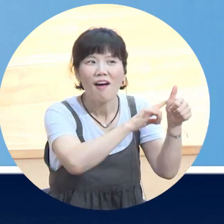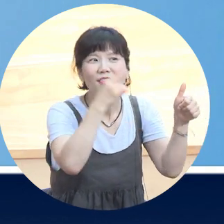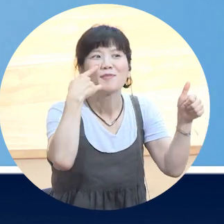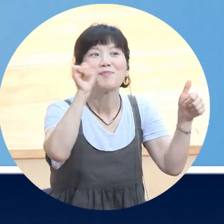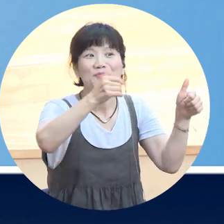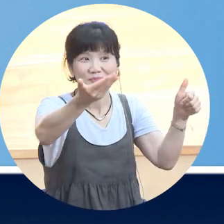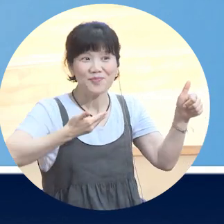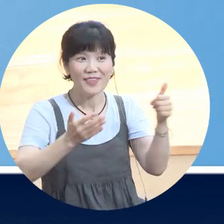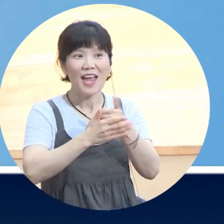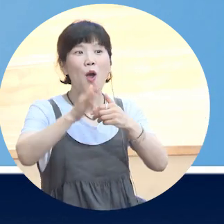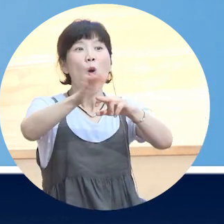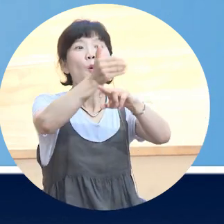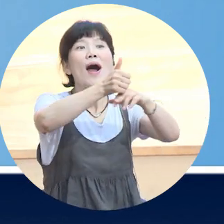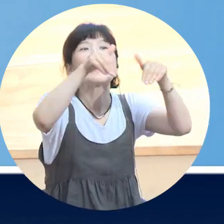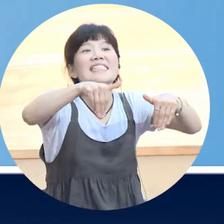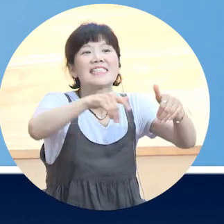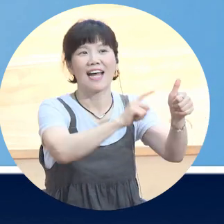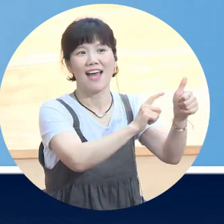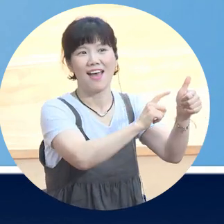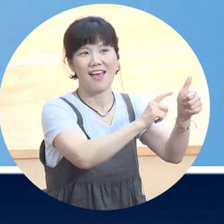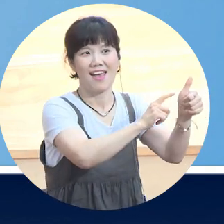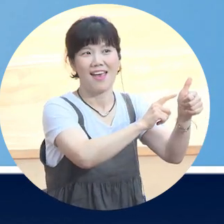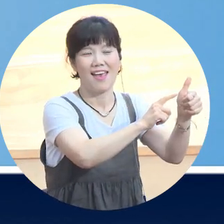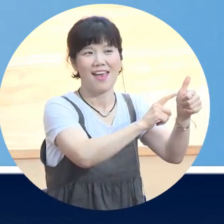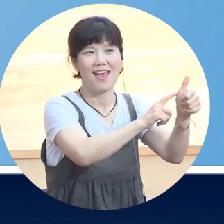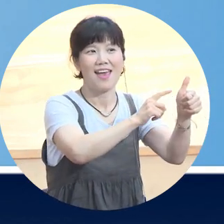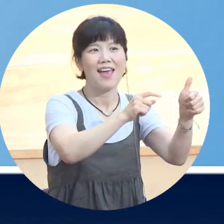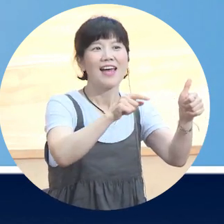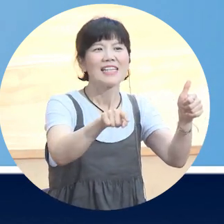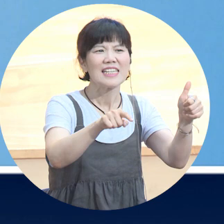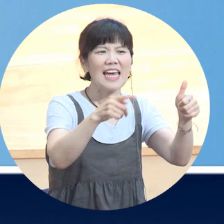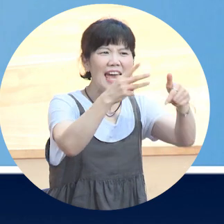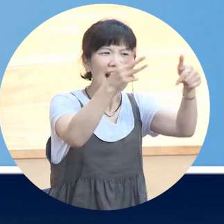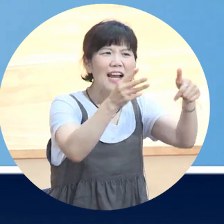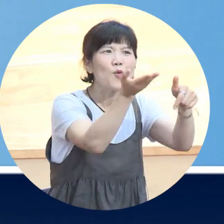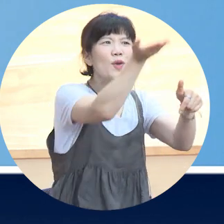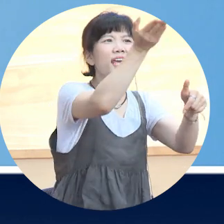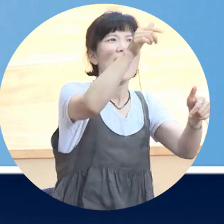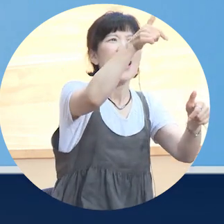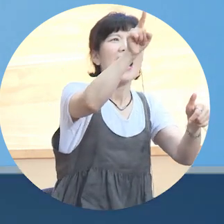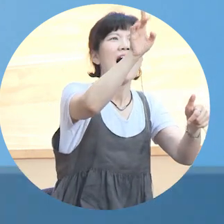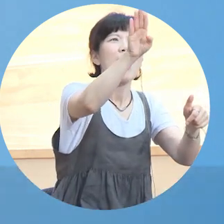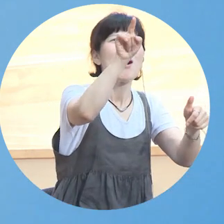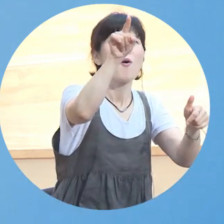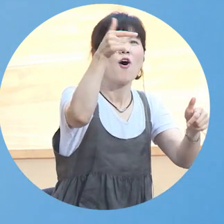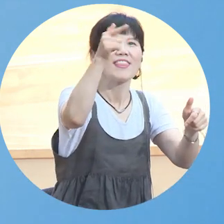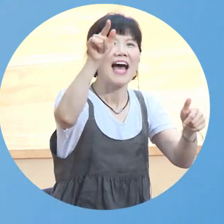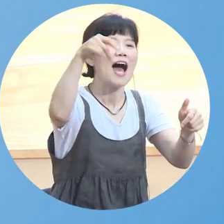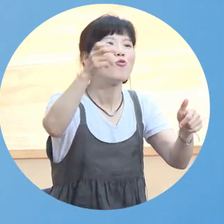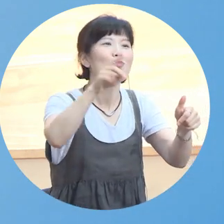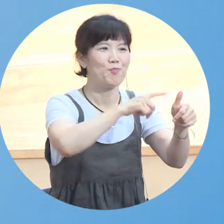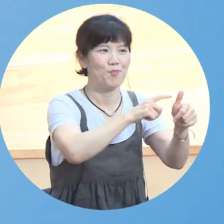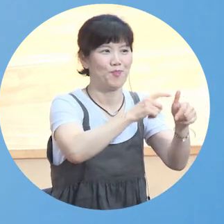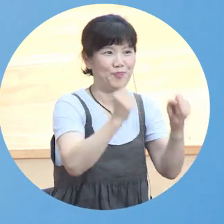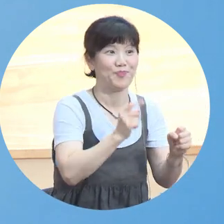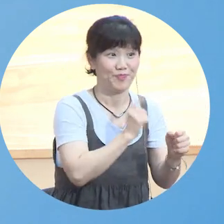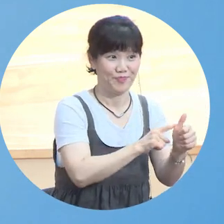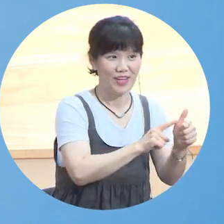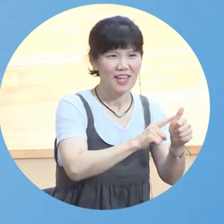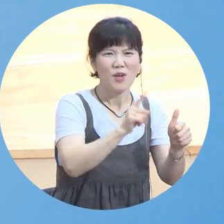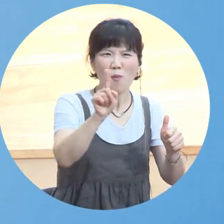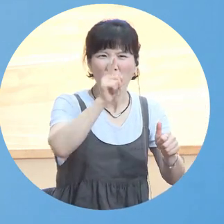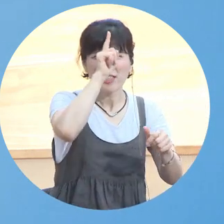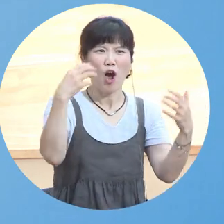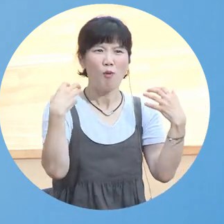있어 그 아들이 가보 나오면서 병들어 어떤 왕이신 하래요 그러니까 요즘말로 말하며 정부 고위관리 뭐 장관급 차관급